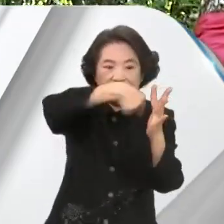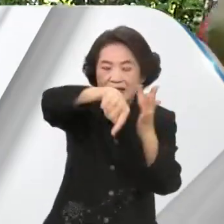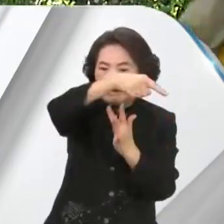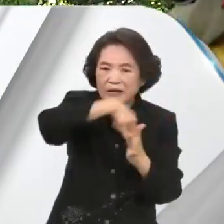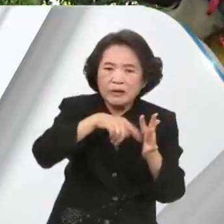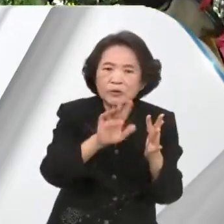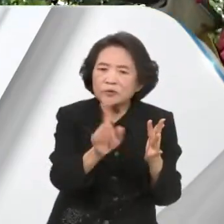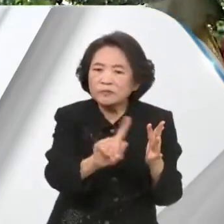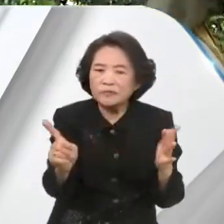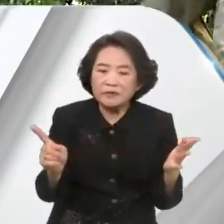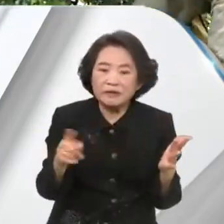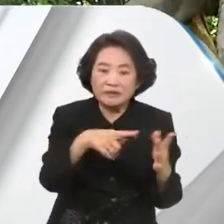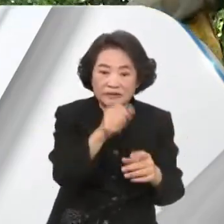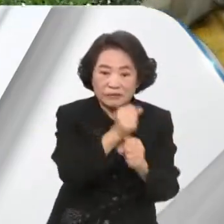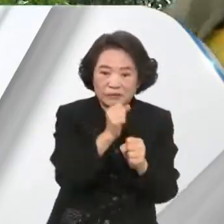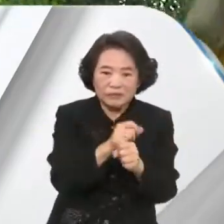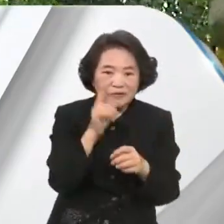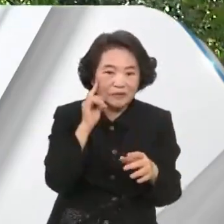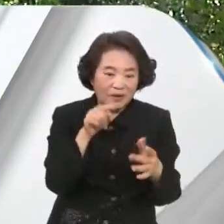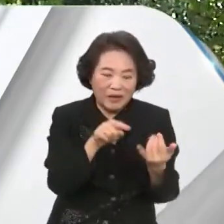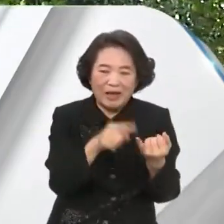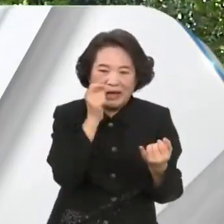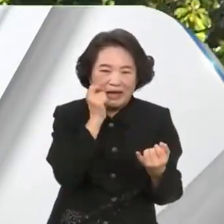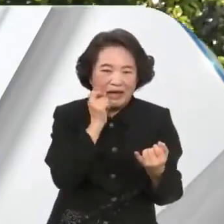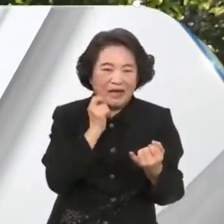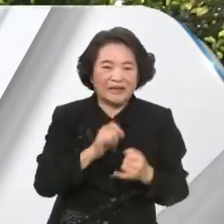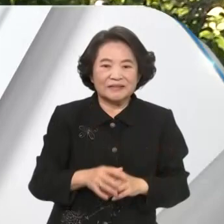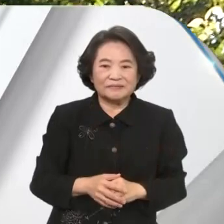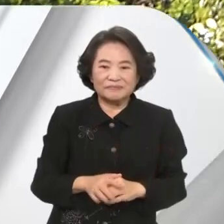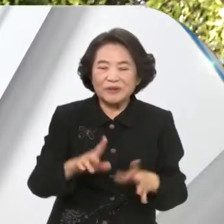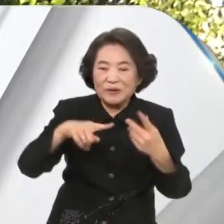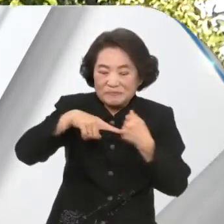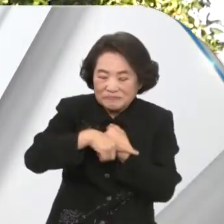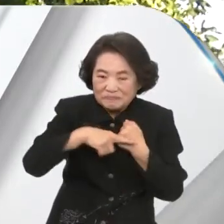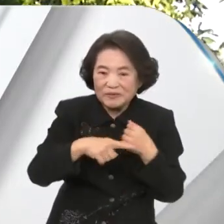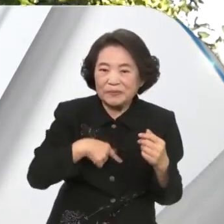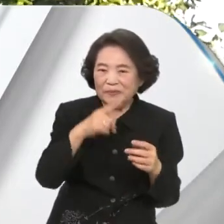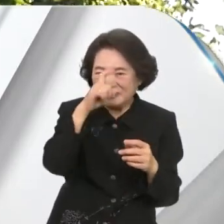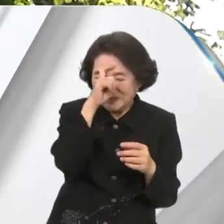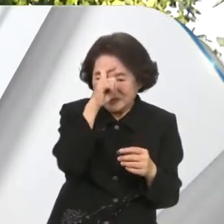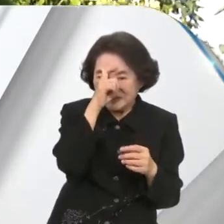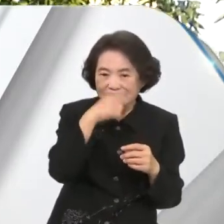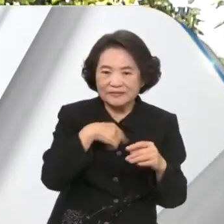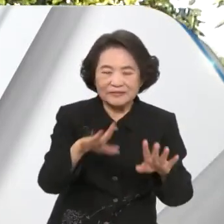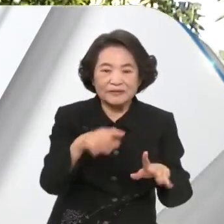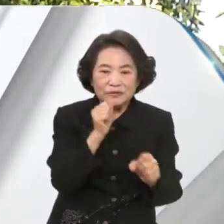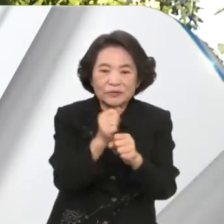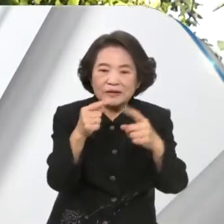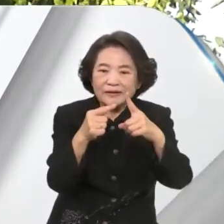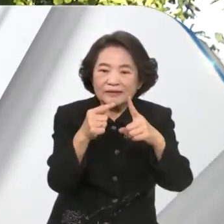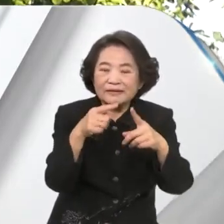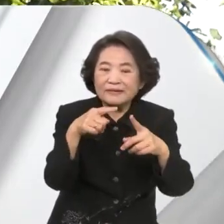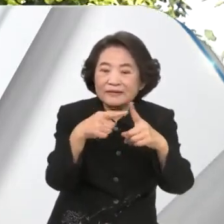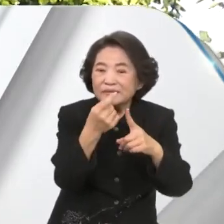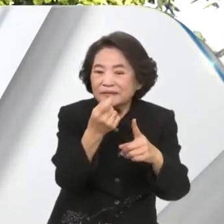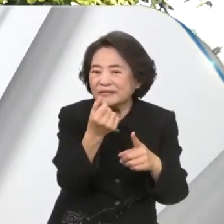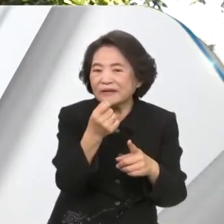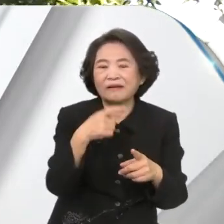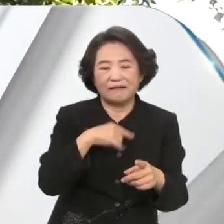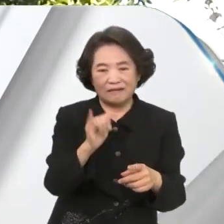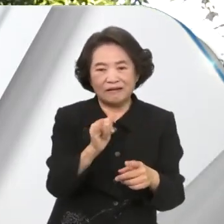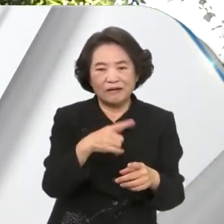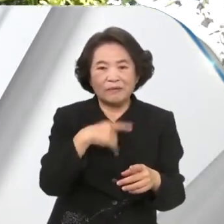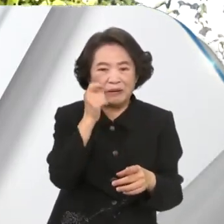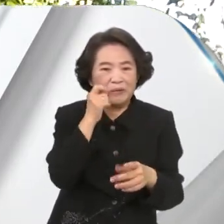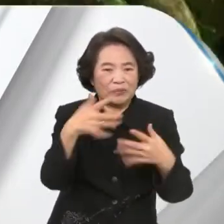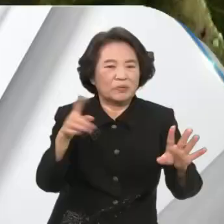鸡，也分铁路归相宜。 做研究，我也是希望我去做比较少人做的研究。那森林